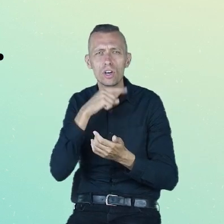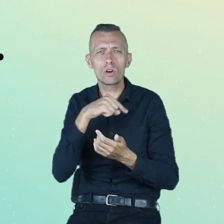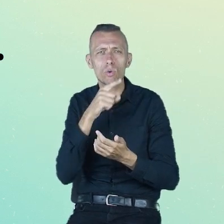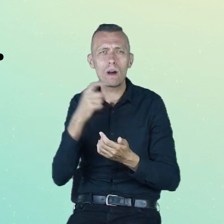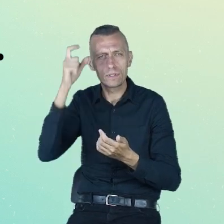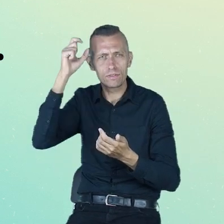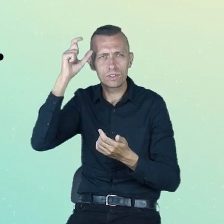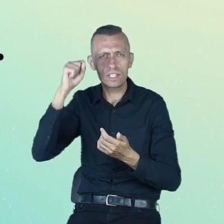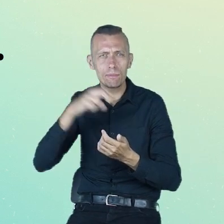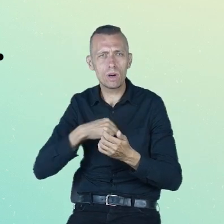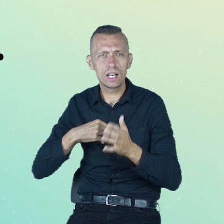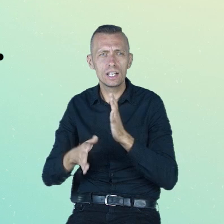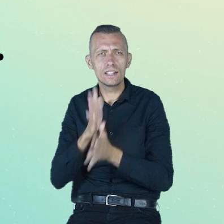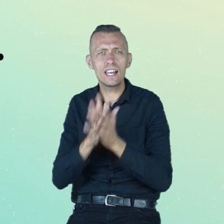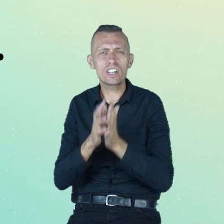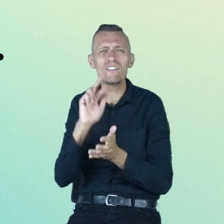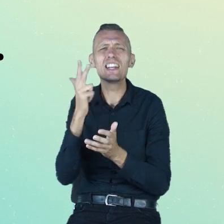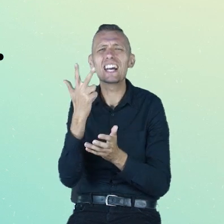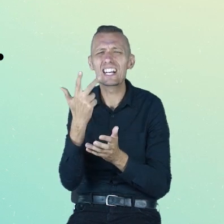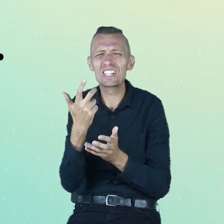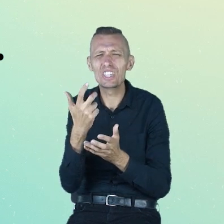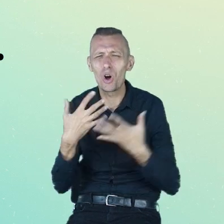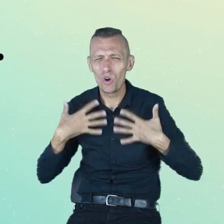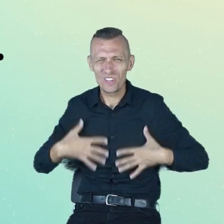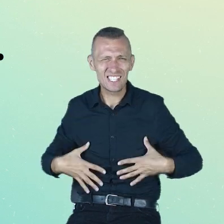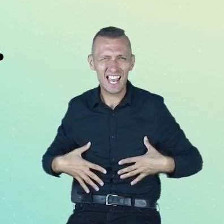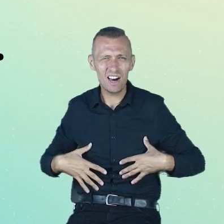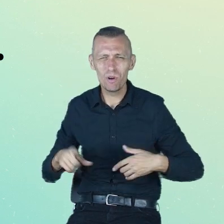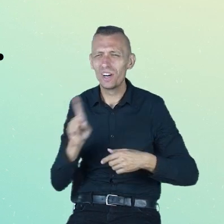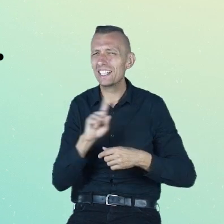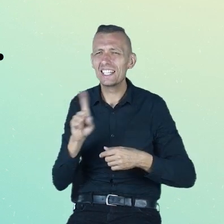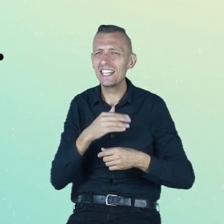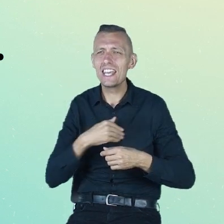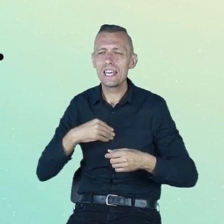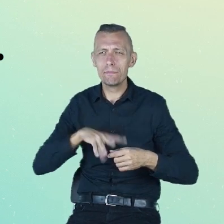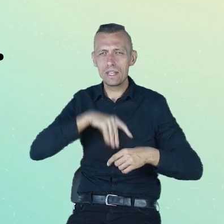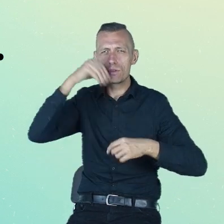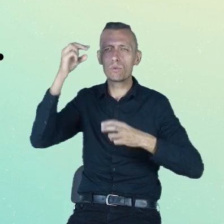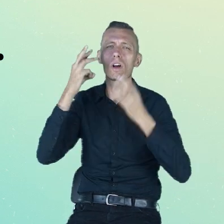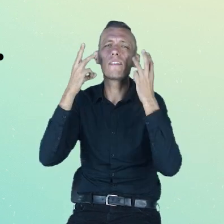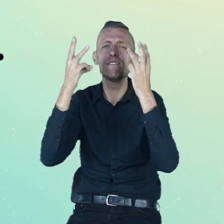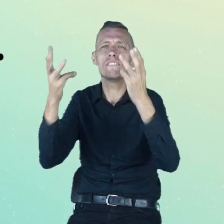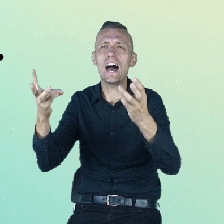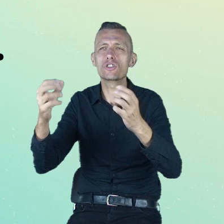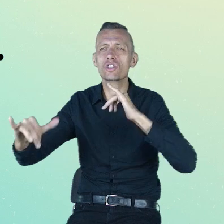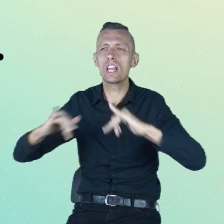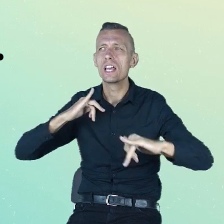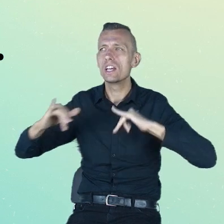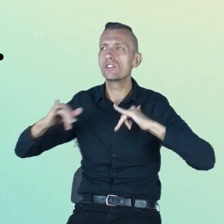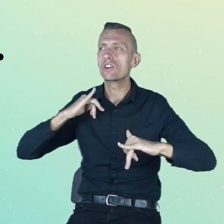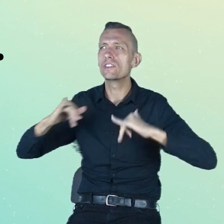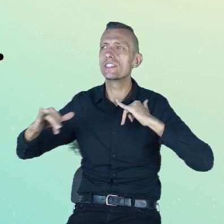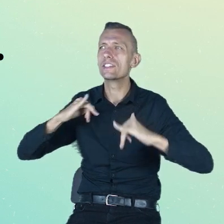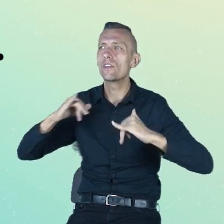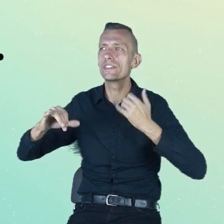i ciału. Walczymy ze zwierzchnościami, z władzami, z zarządcami